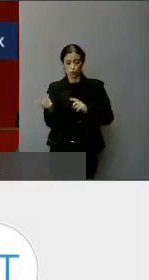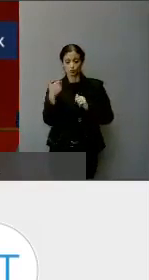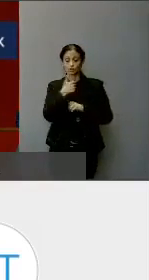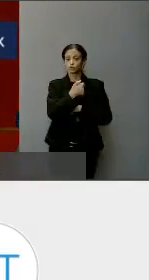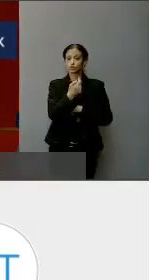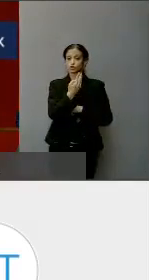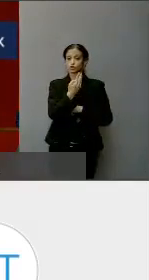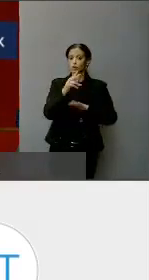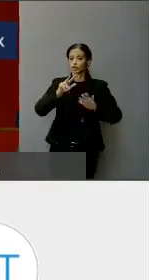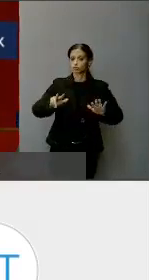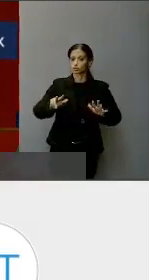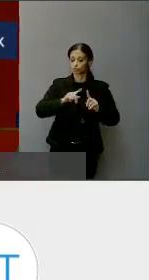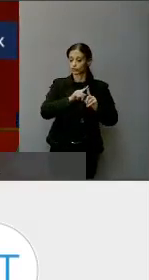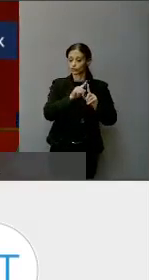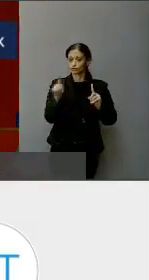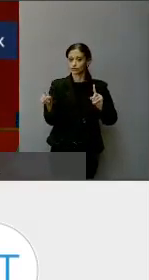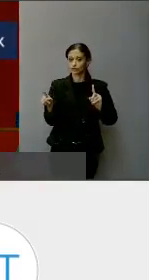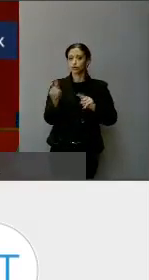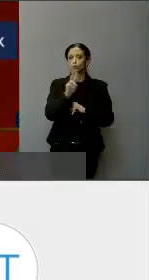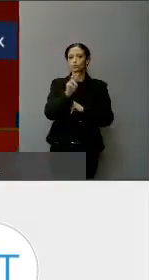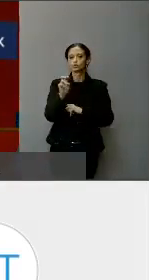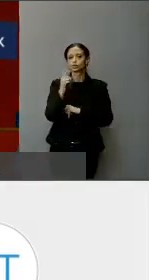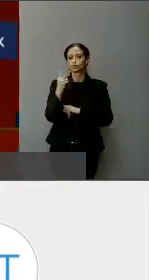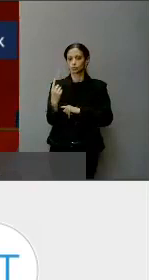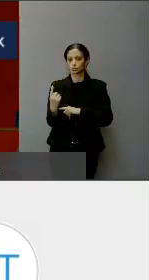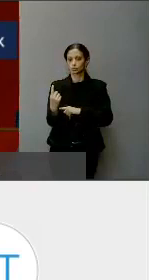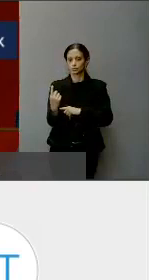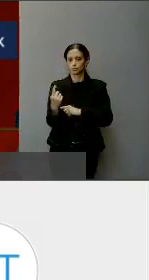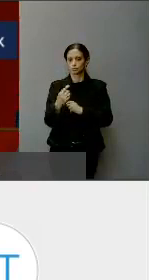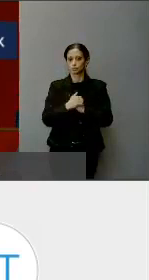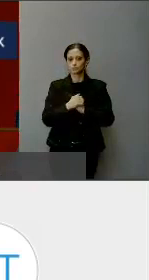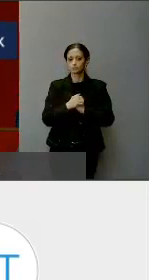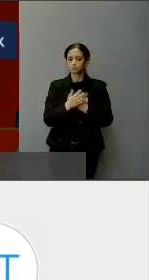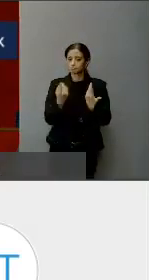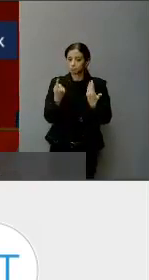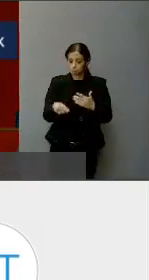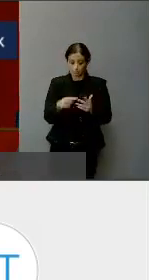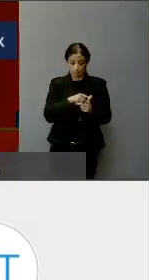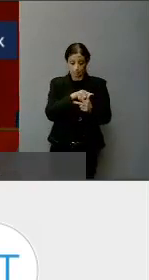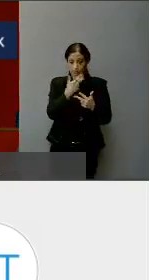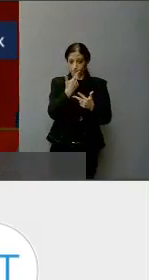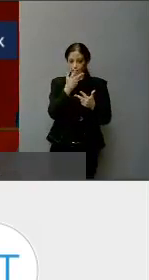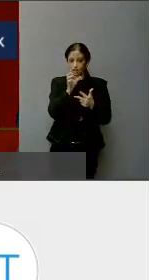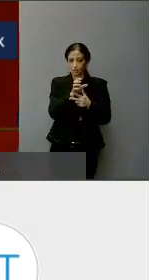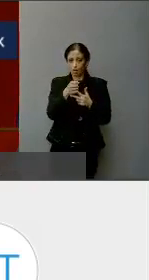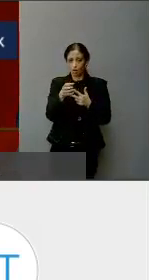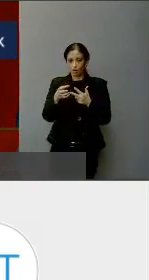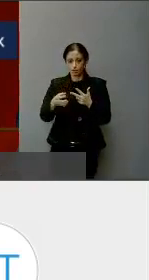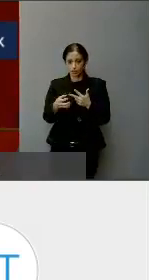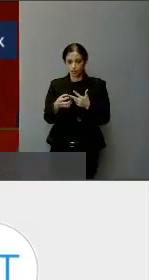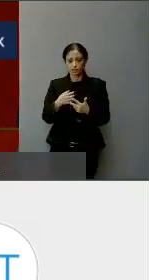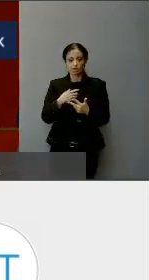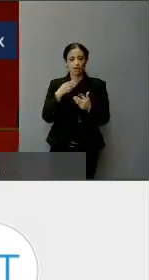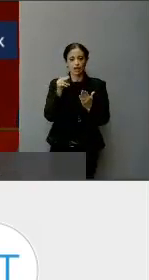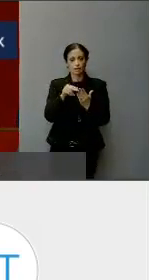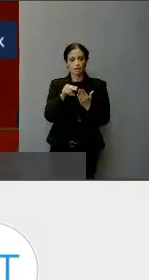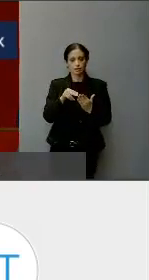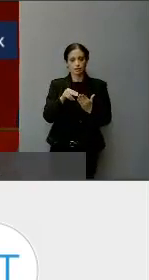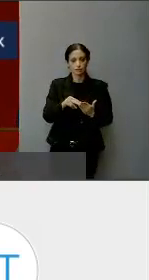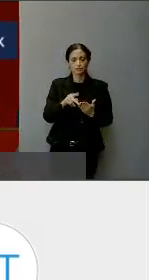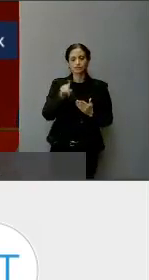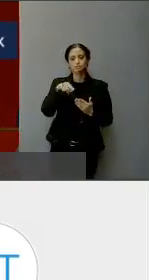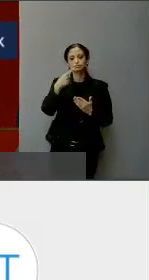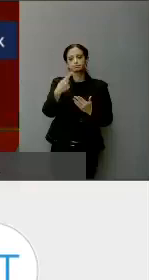148 al numero 201 quindi su questi tre blocchi di emendamenti viene